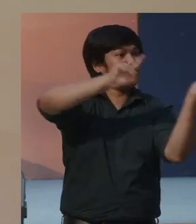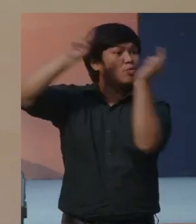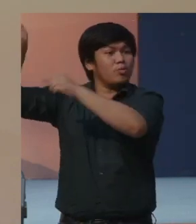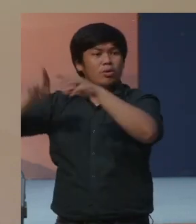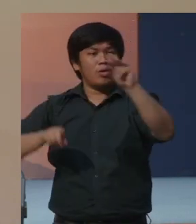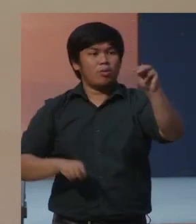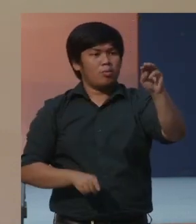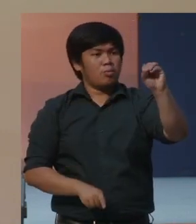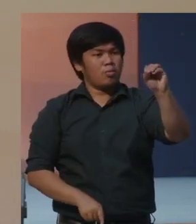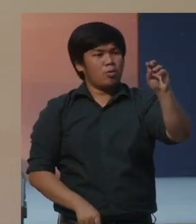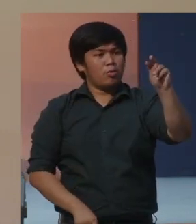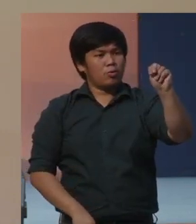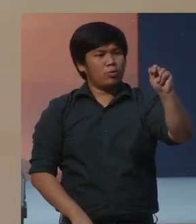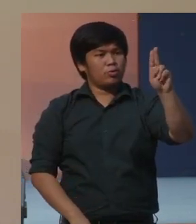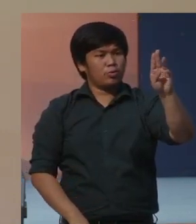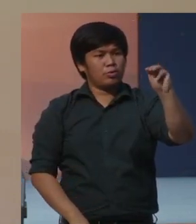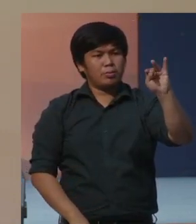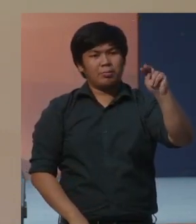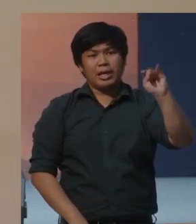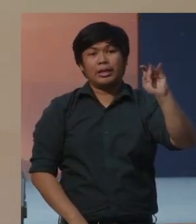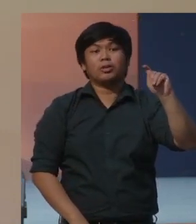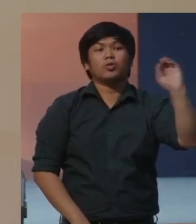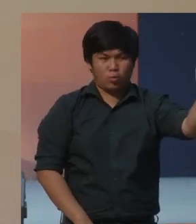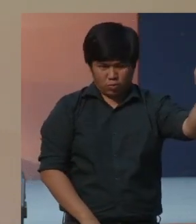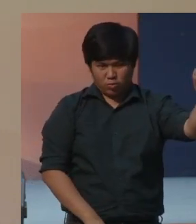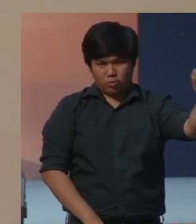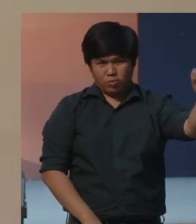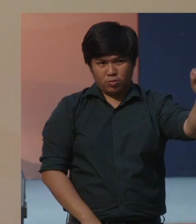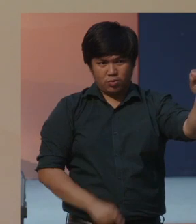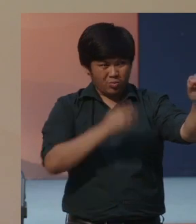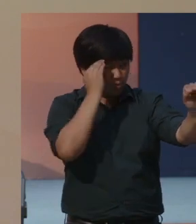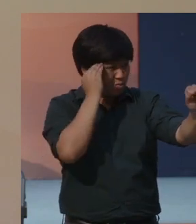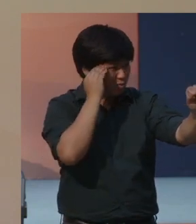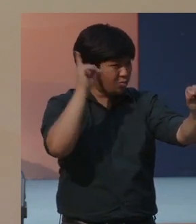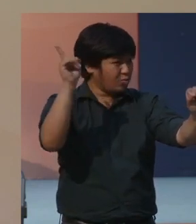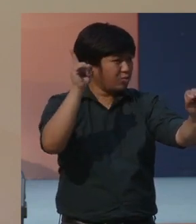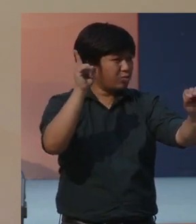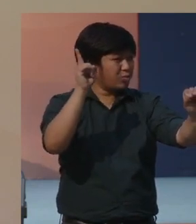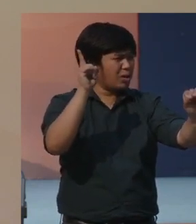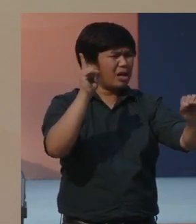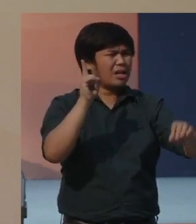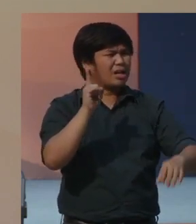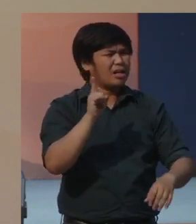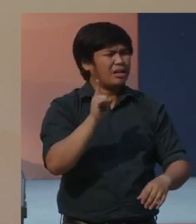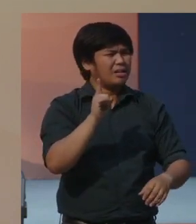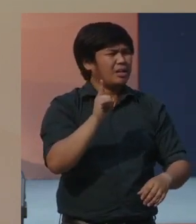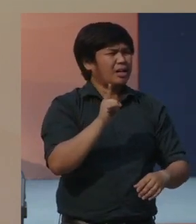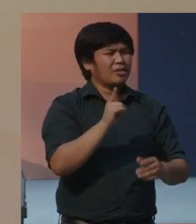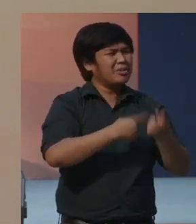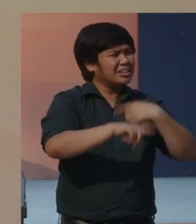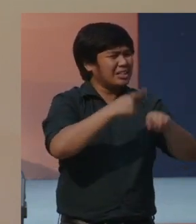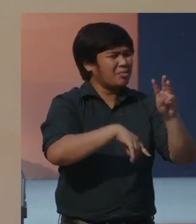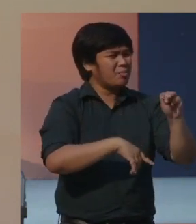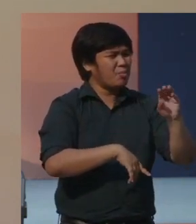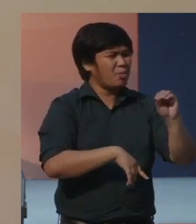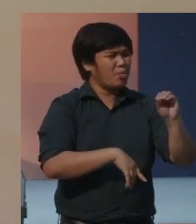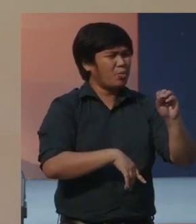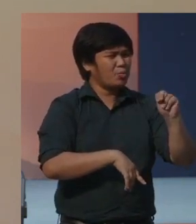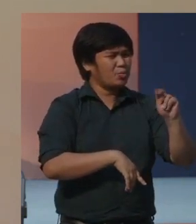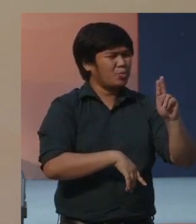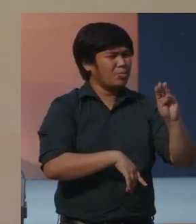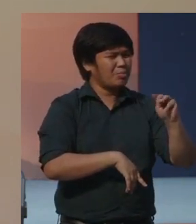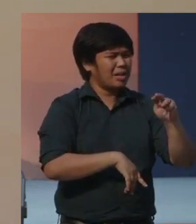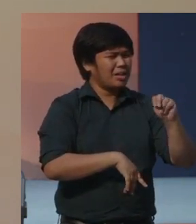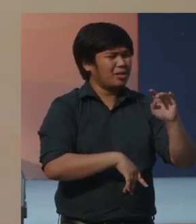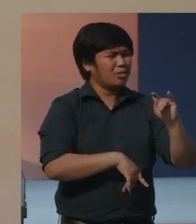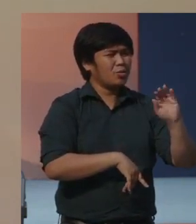doon. Para nagkaroon ng isang malawak na stretch na pwedeng tawiran ng mga tao.